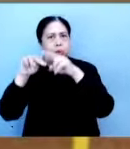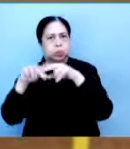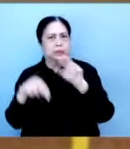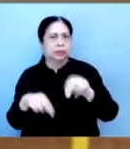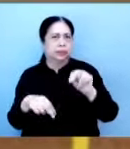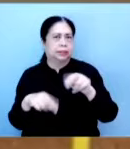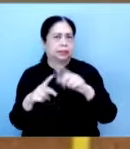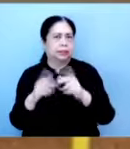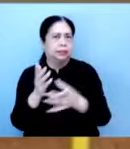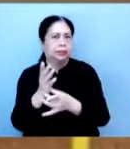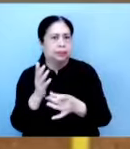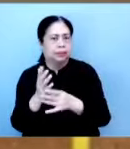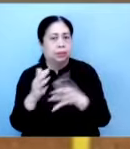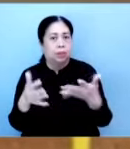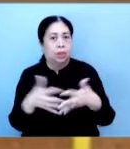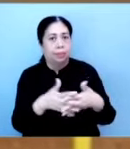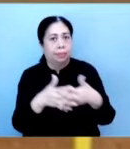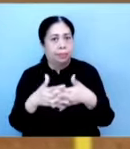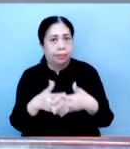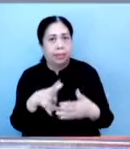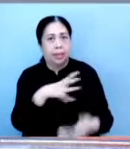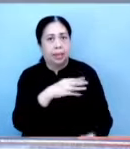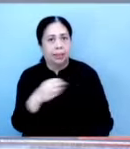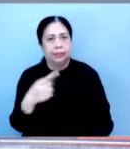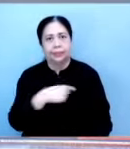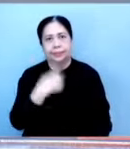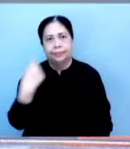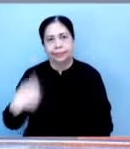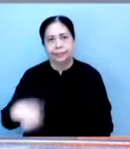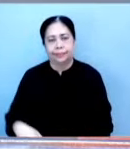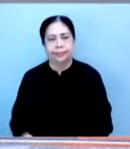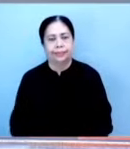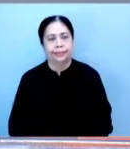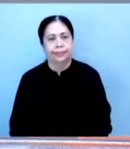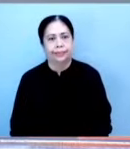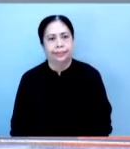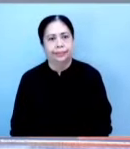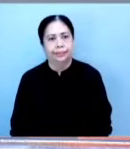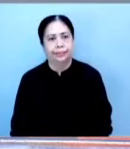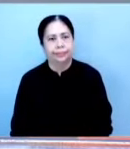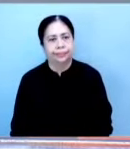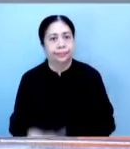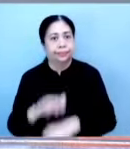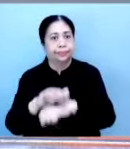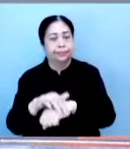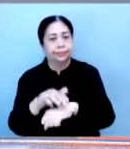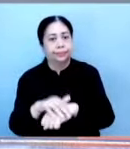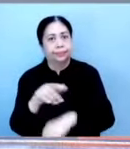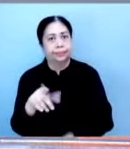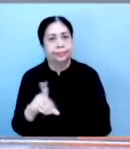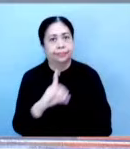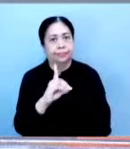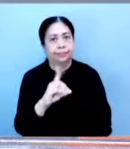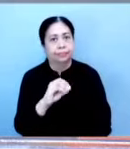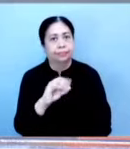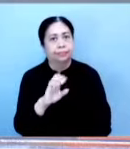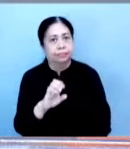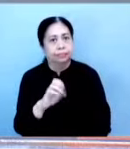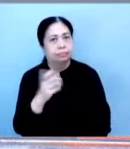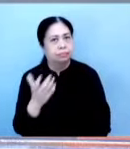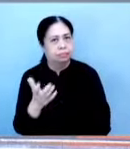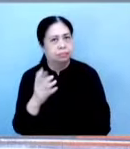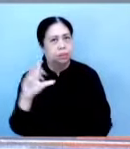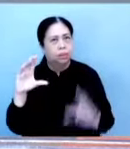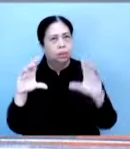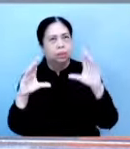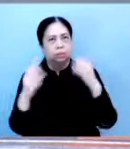langis sa America at China nagbabala ang Department of energy na posibleng numipis ang